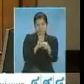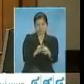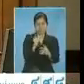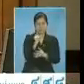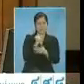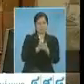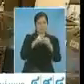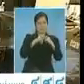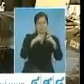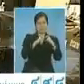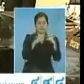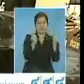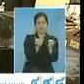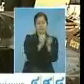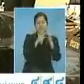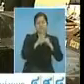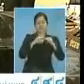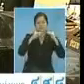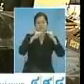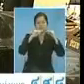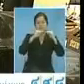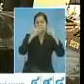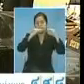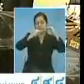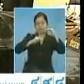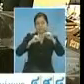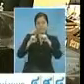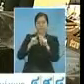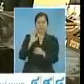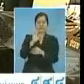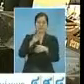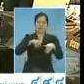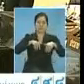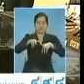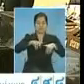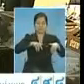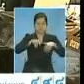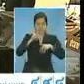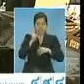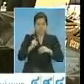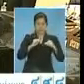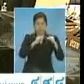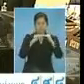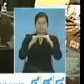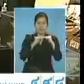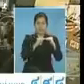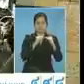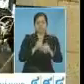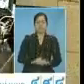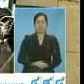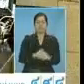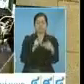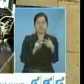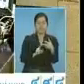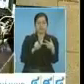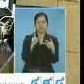ดความเหลื่อมล้ำและการพัฒนารวมถึงการกระจายรายได้ของประชากรอย่างเสมอภาคและเท่าเทียมกันค่ะส่วนที่